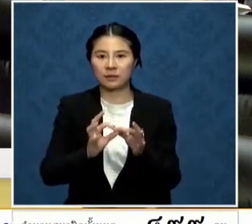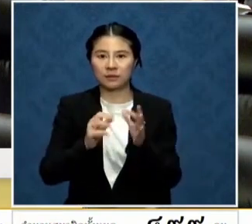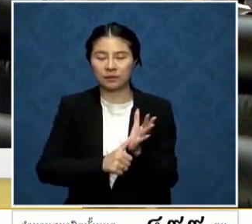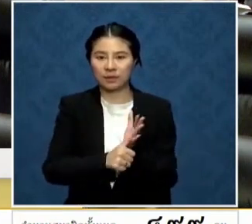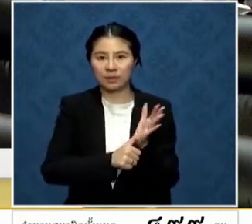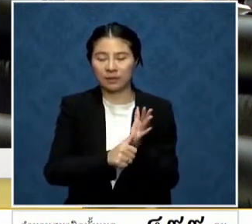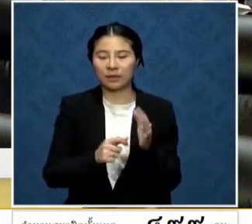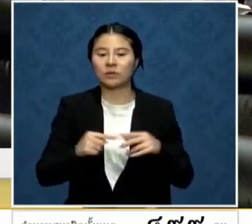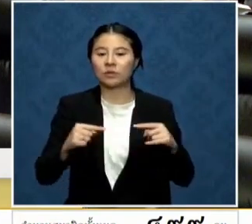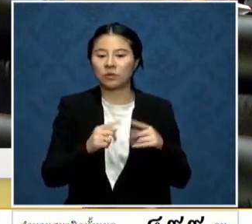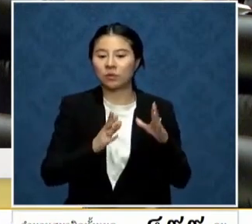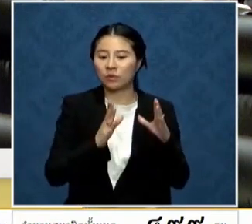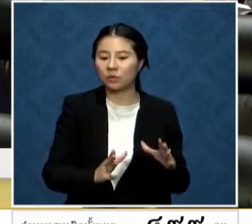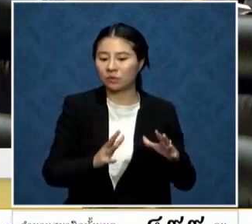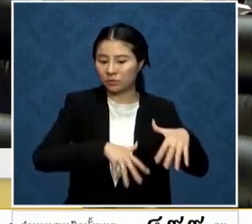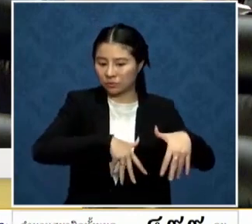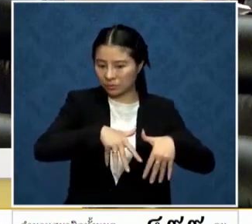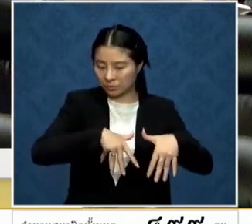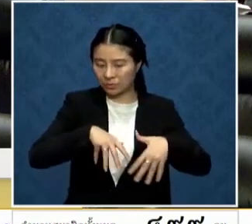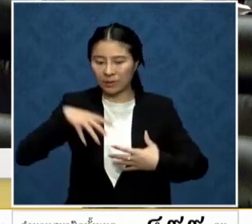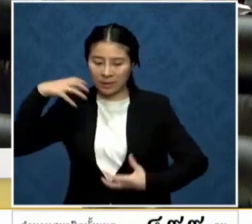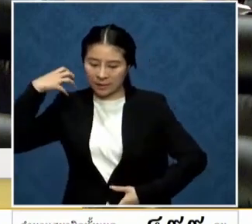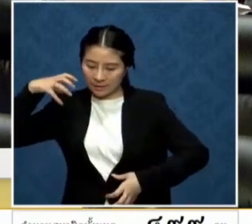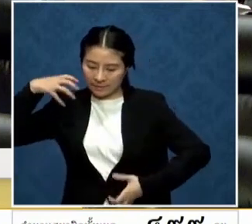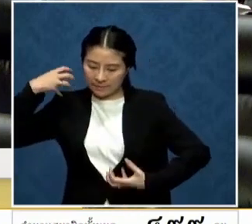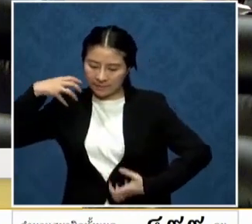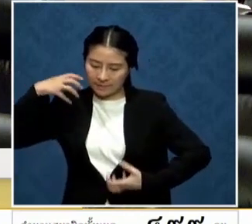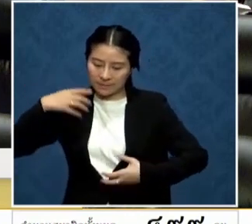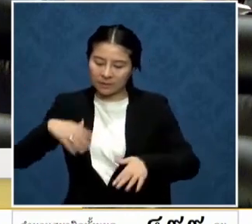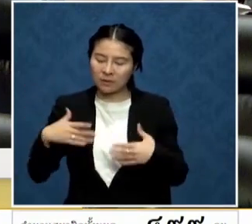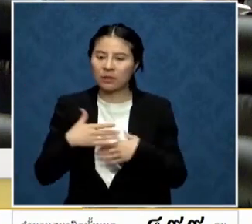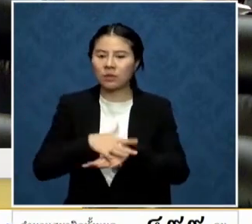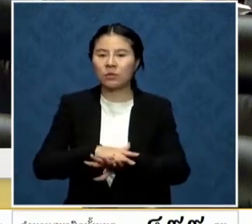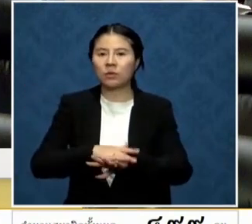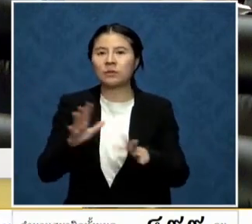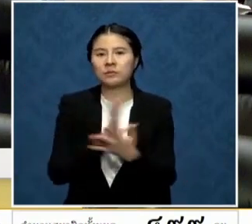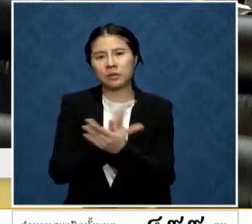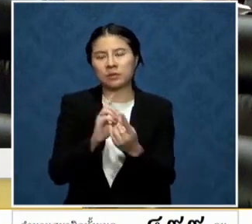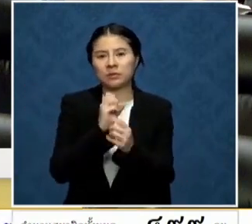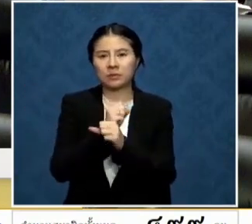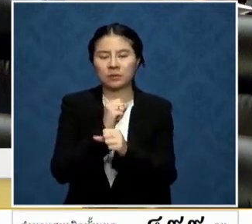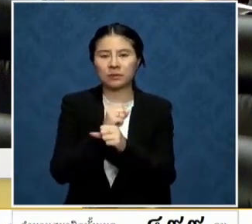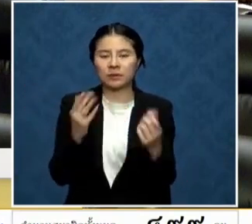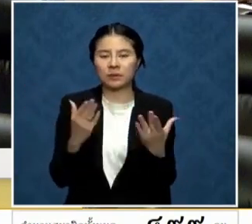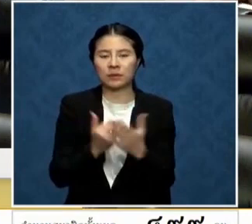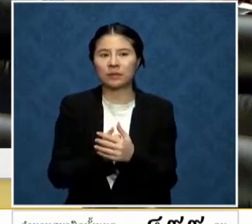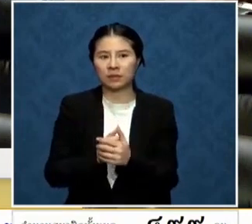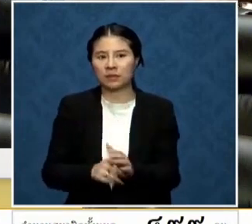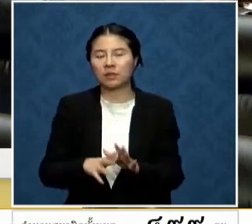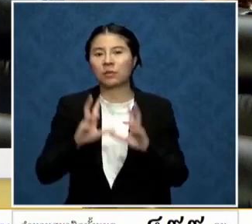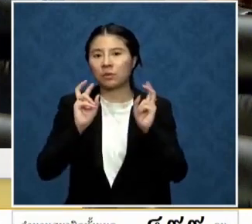ร่วมกันของคนภายในชุมชนและลิงในจังหวัดลพบุรีและในพื้นที่อื่นๆที่เพื่อนสมาชิกได้